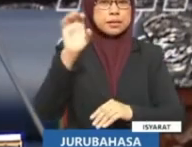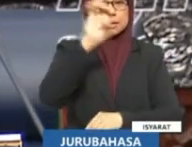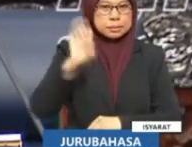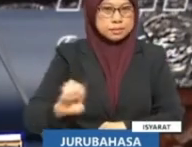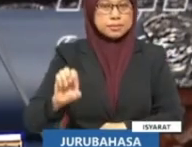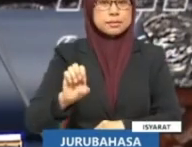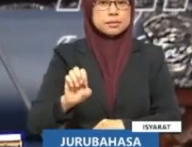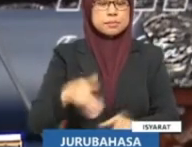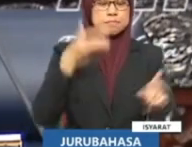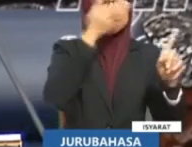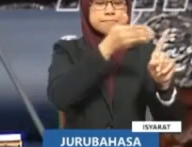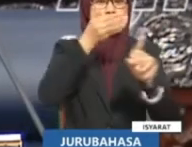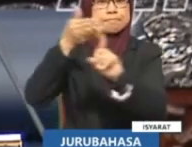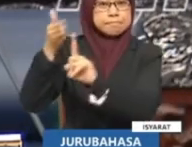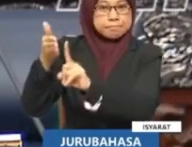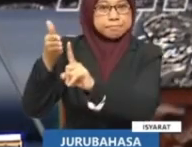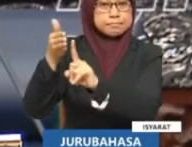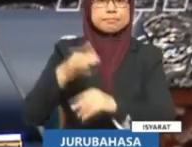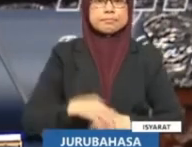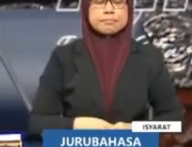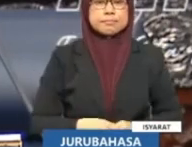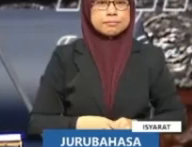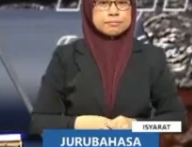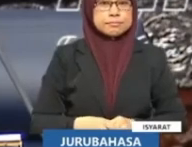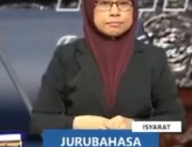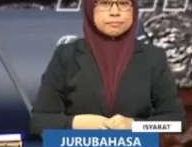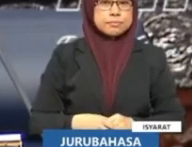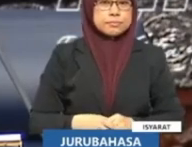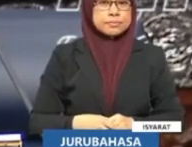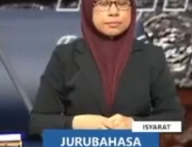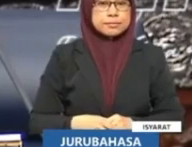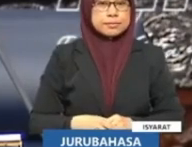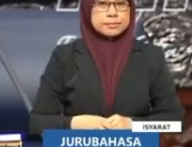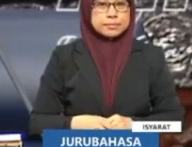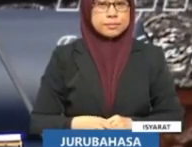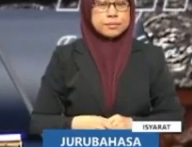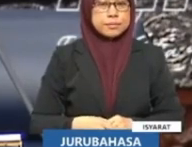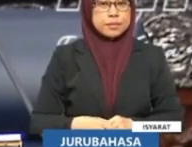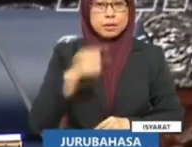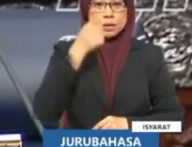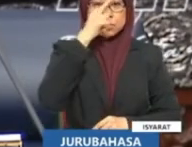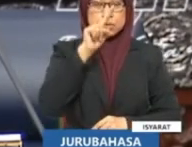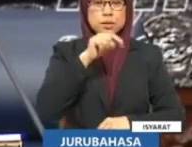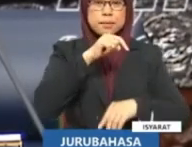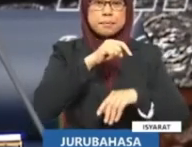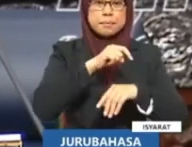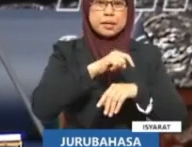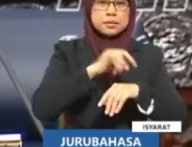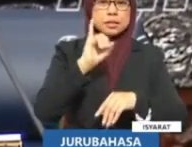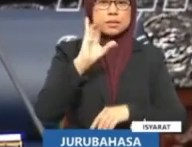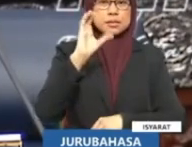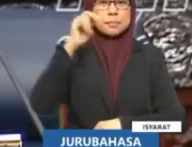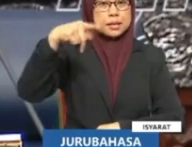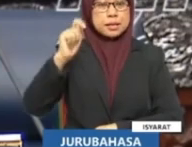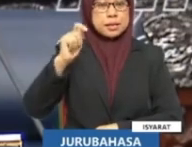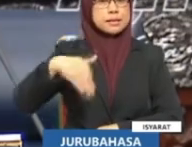secara bersama ataupun tagged secara bersasak untuk tempoh kitaran